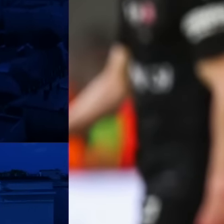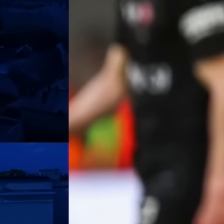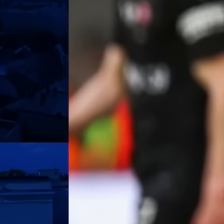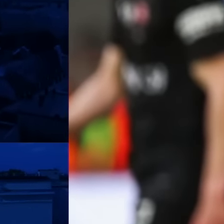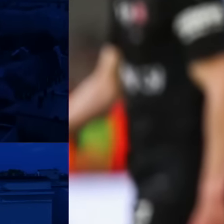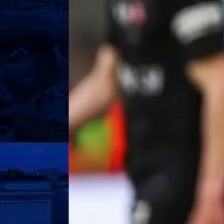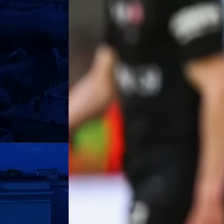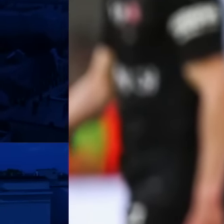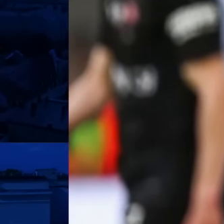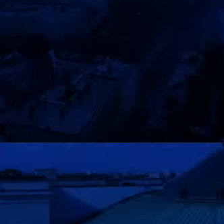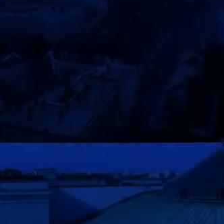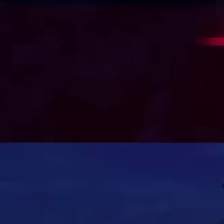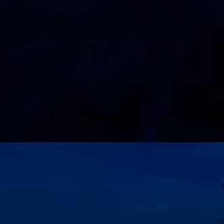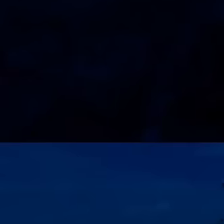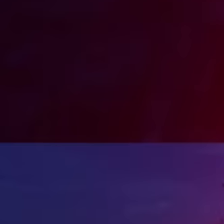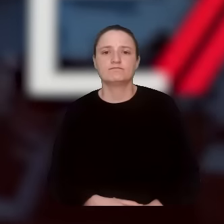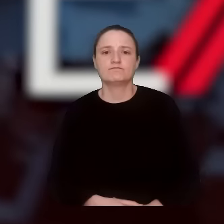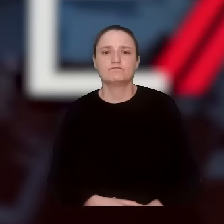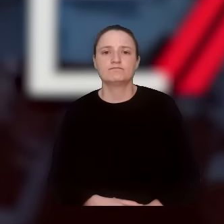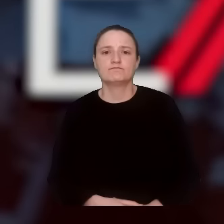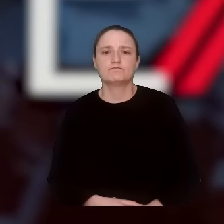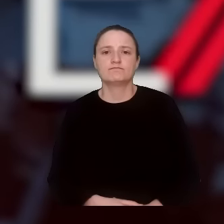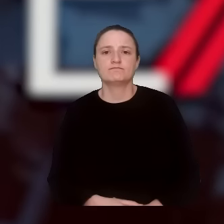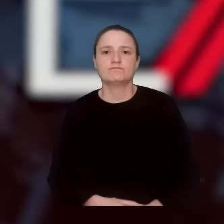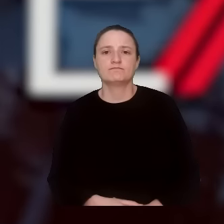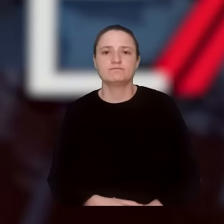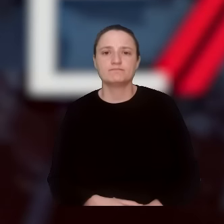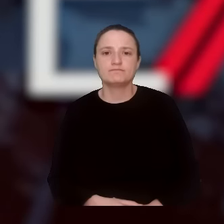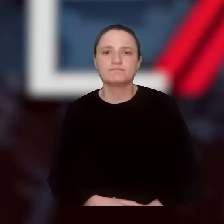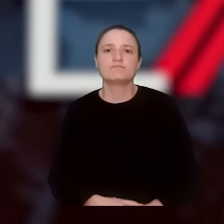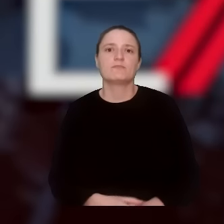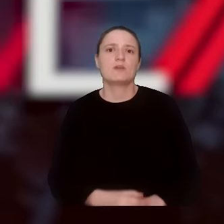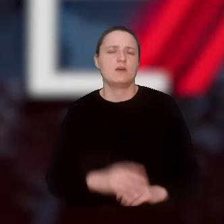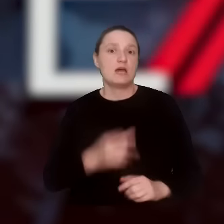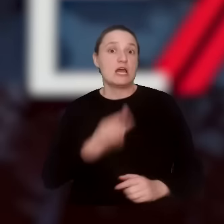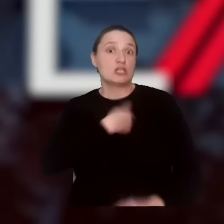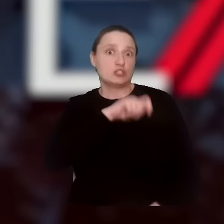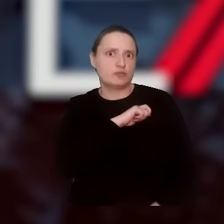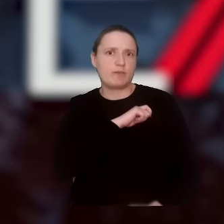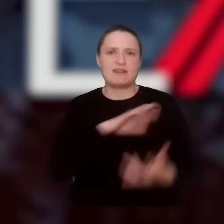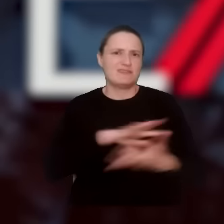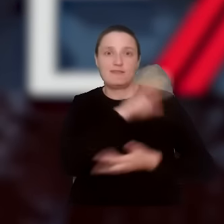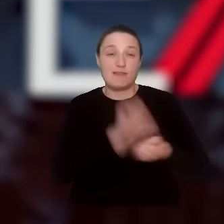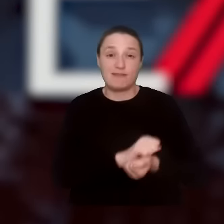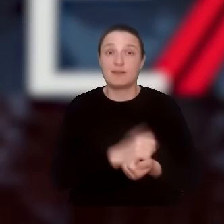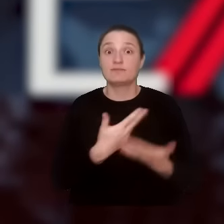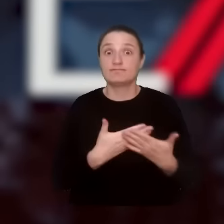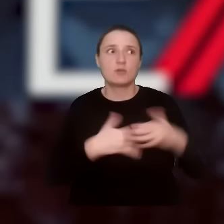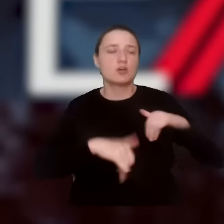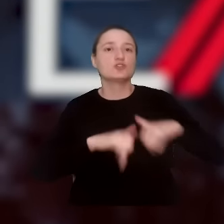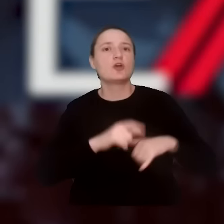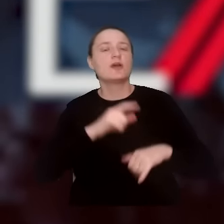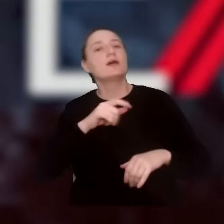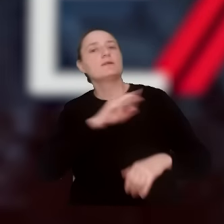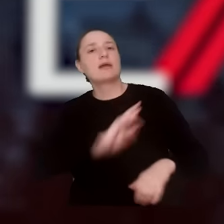Polski najbardziej liczy się Jagiellonia Białystok. Podwójny skandal w Hiszpanii. Stojący na czele lewicowo-komunistycznego rządu Pedro